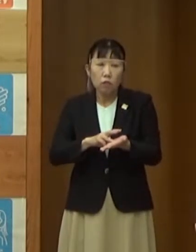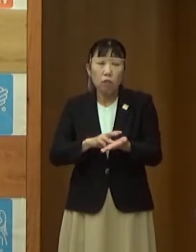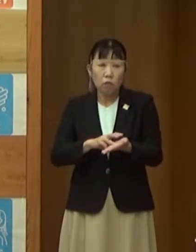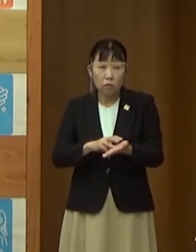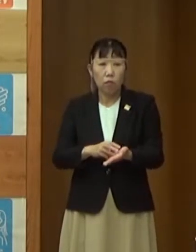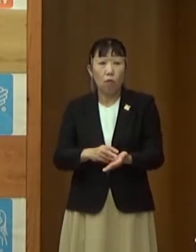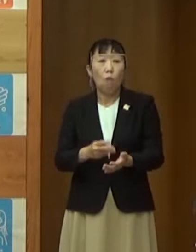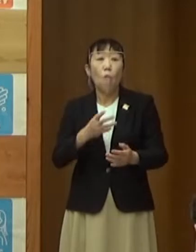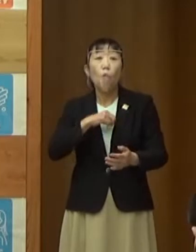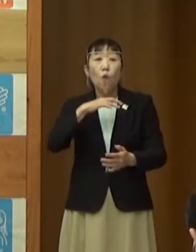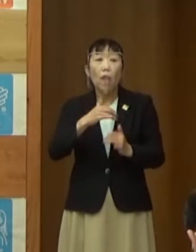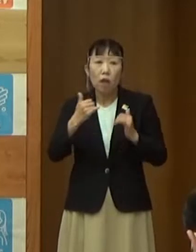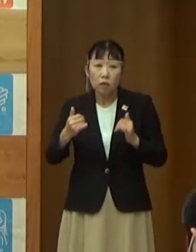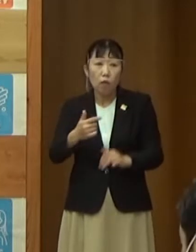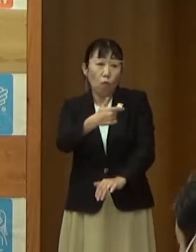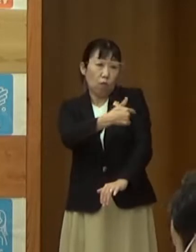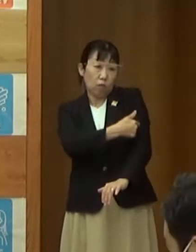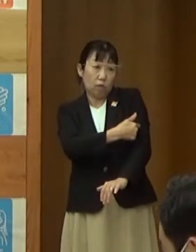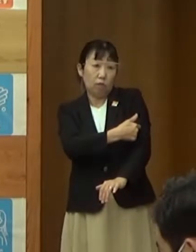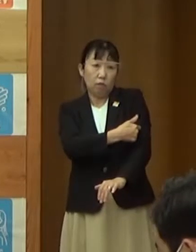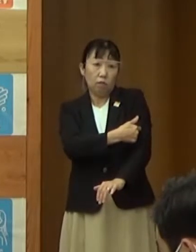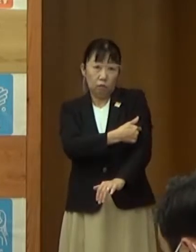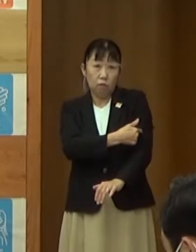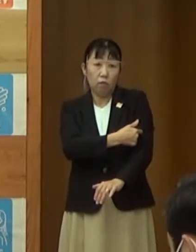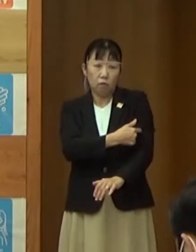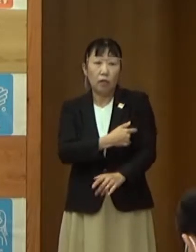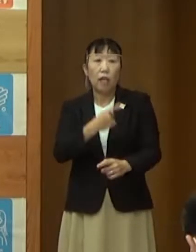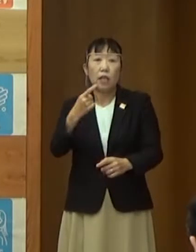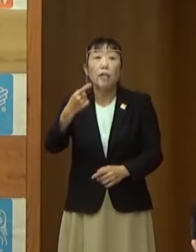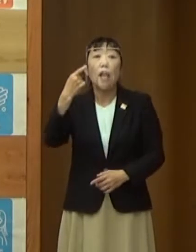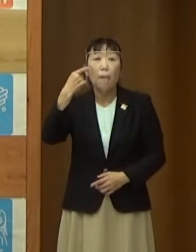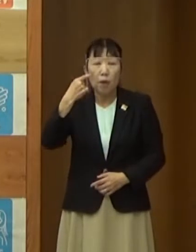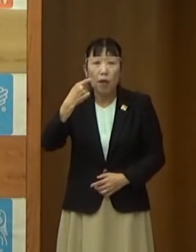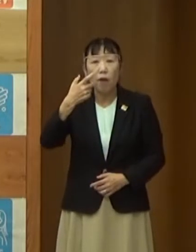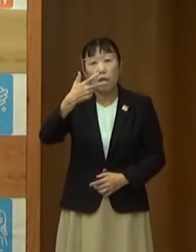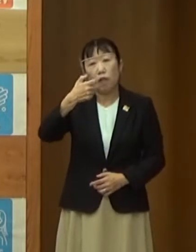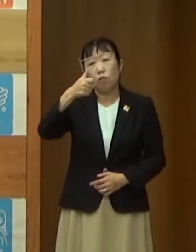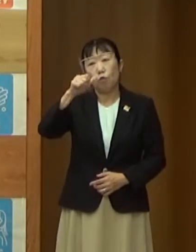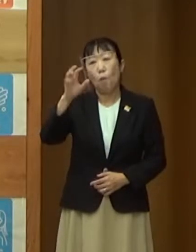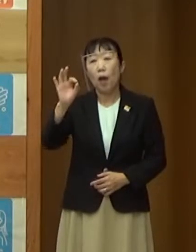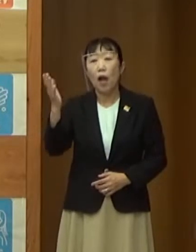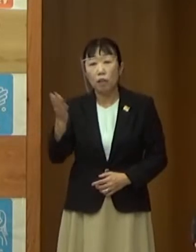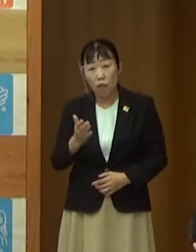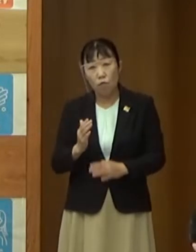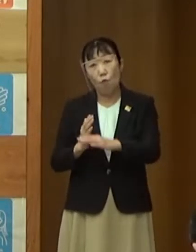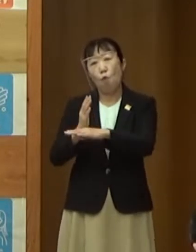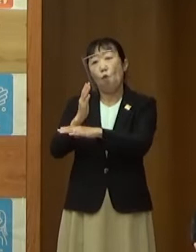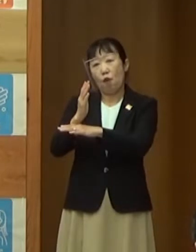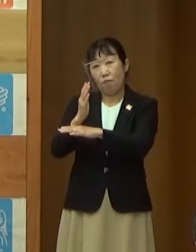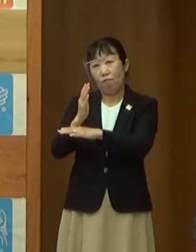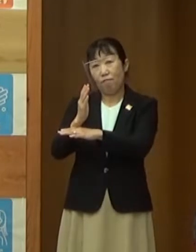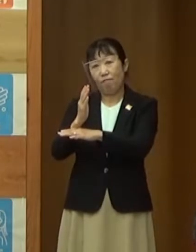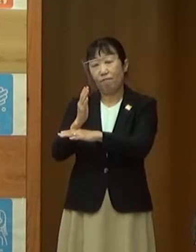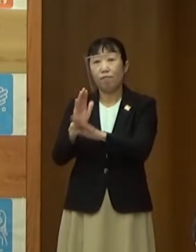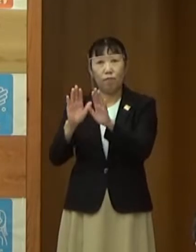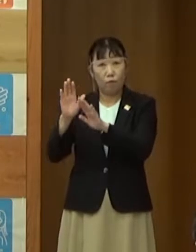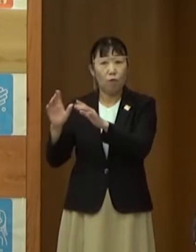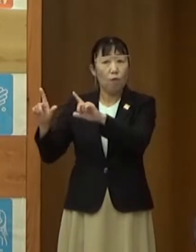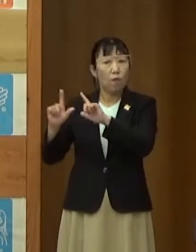する1回目のワクチンの接種率が 75% を超えるという状況になりました。